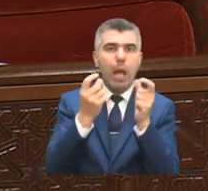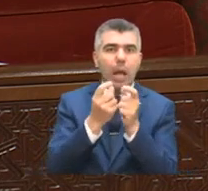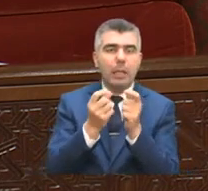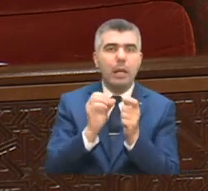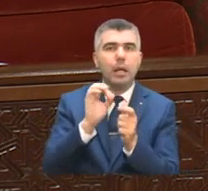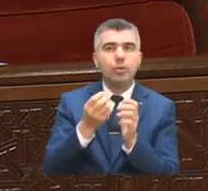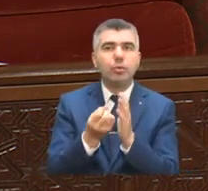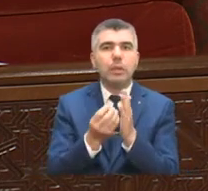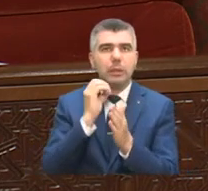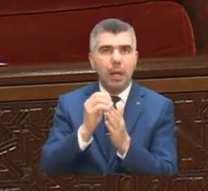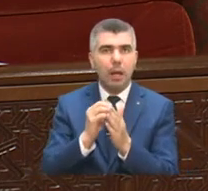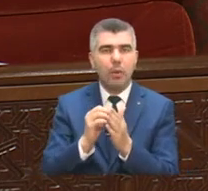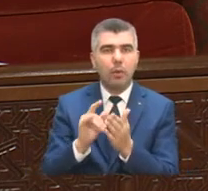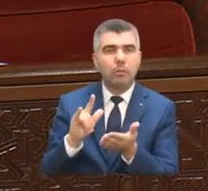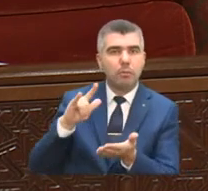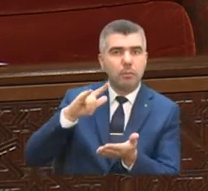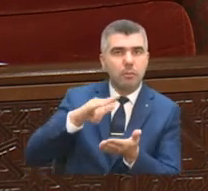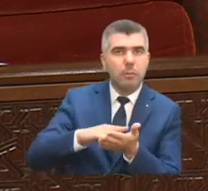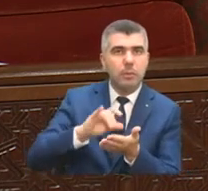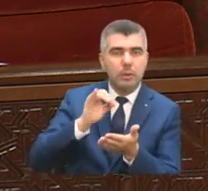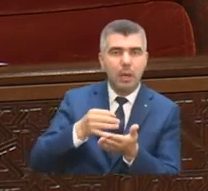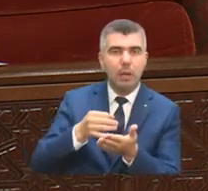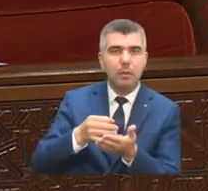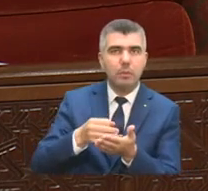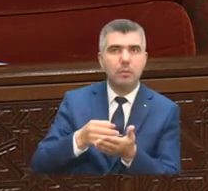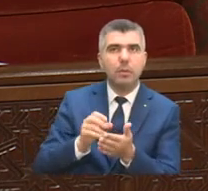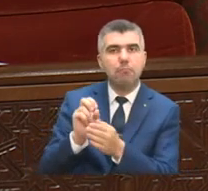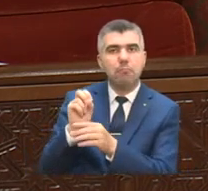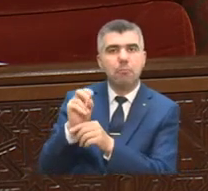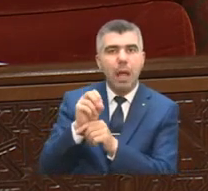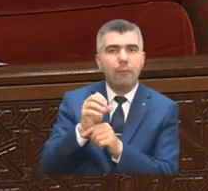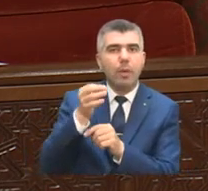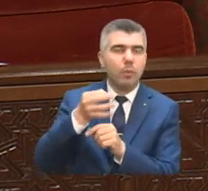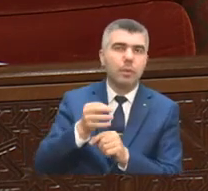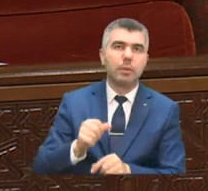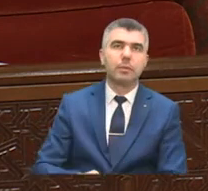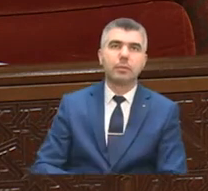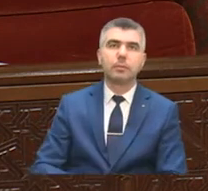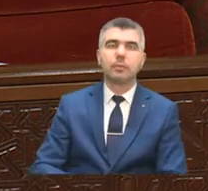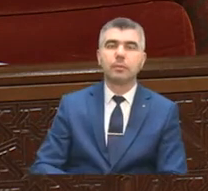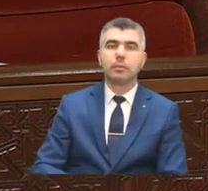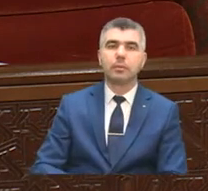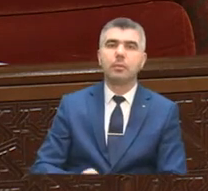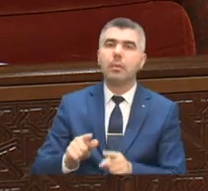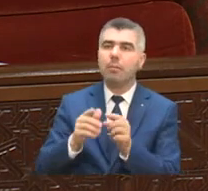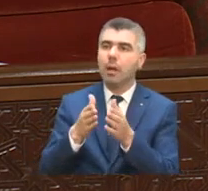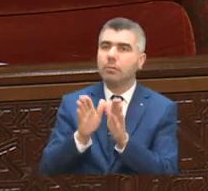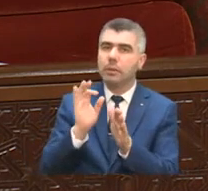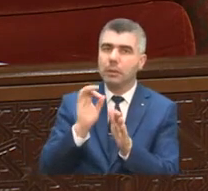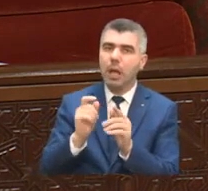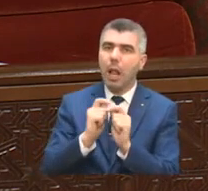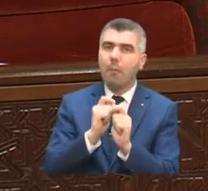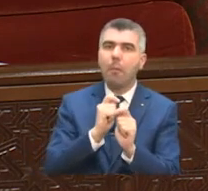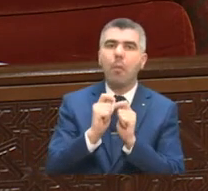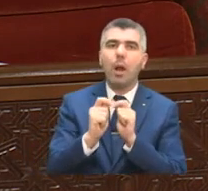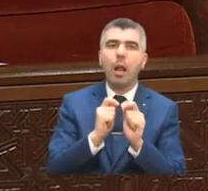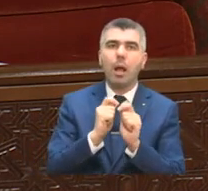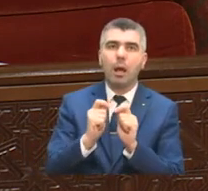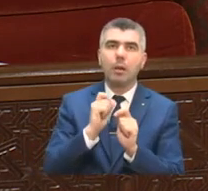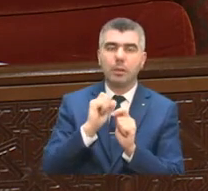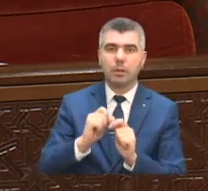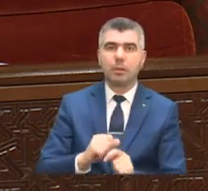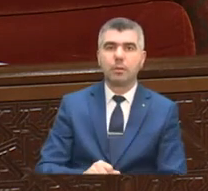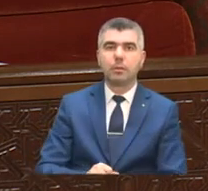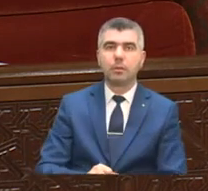للنقل باش نعززوا هاد التنقلات هذه. الباب مفتوح أيضا للنقاش، وهذا